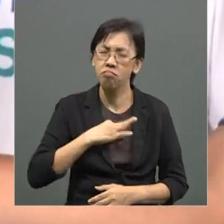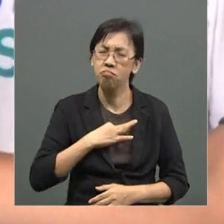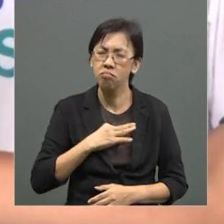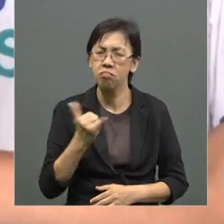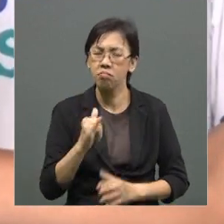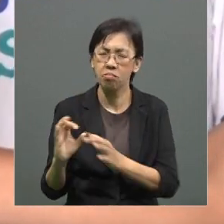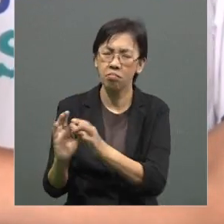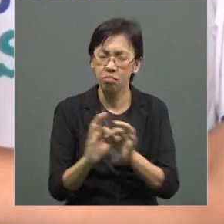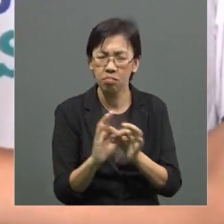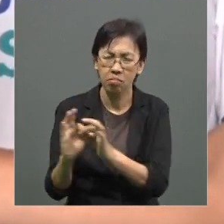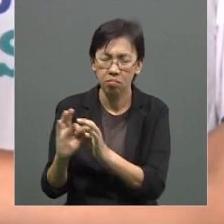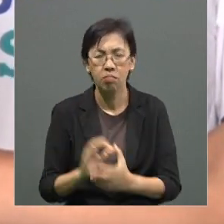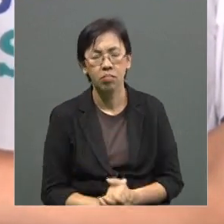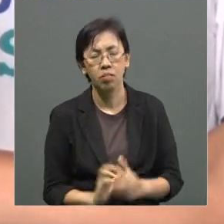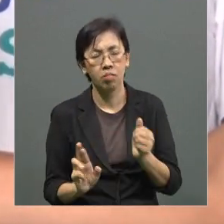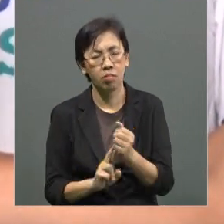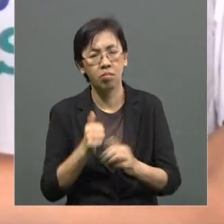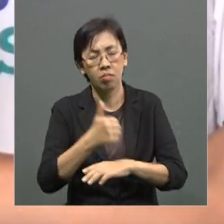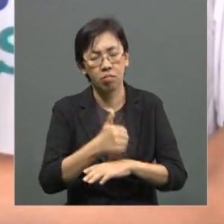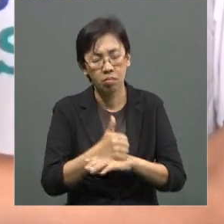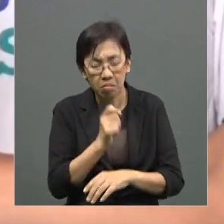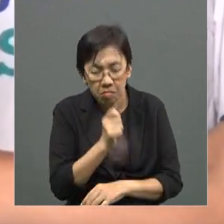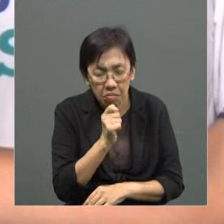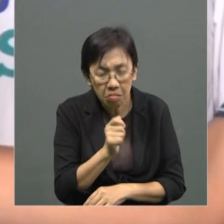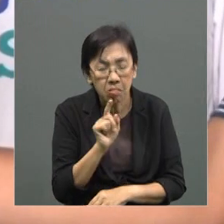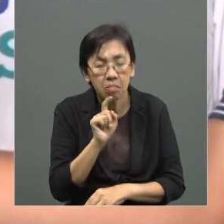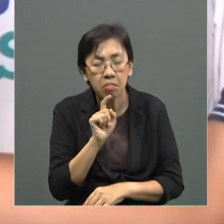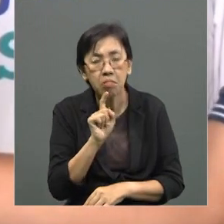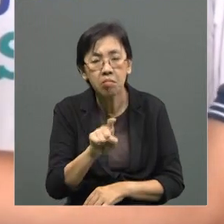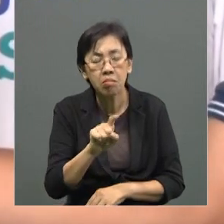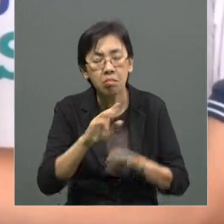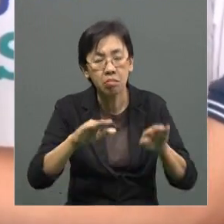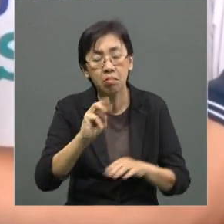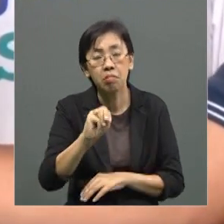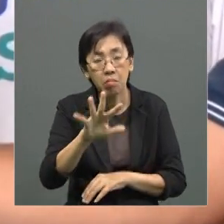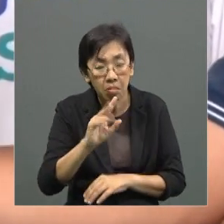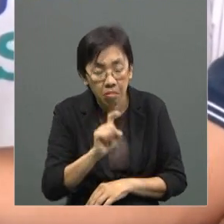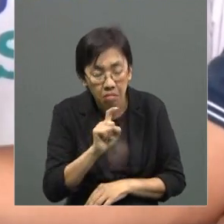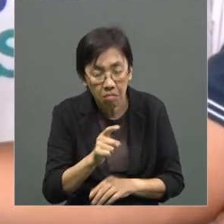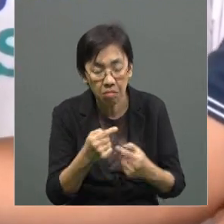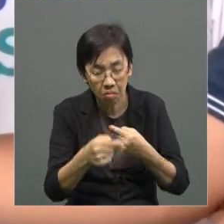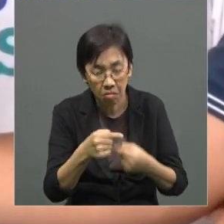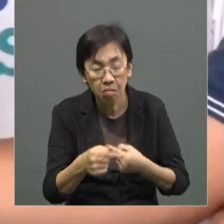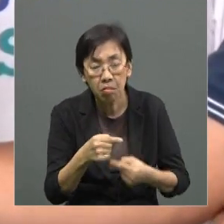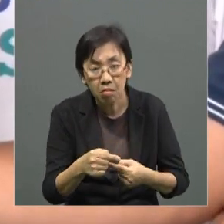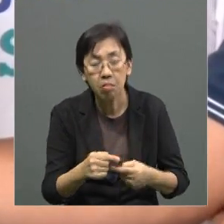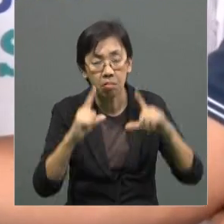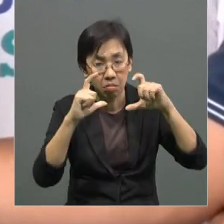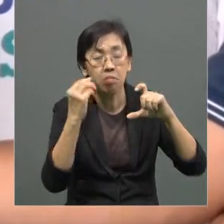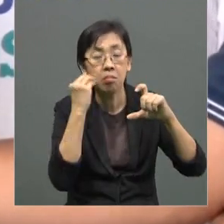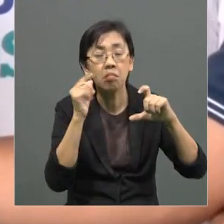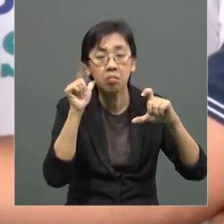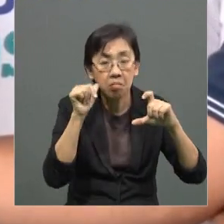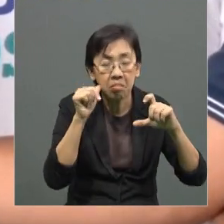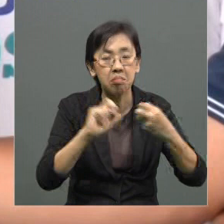งและที่รองผอ.เขาได้ไปสอบสวนเด็กม.5ที่เขาเรียกมาสอบค่ะก็เจอแชทเขาก็ถ่ายรูปบ้านแม่ไปแล้วก็บอกว่า